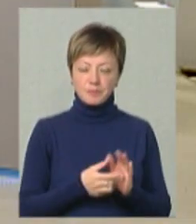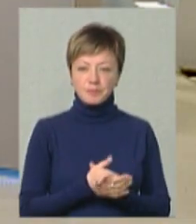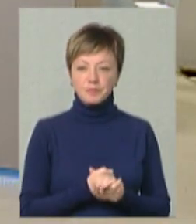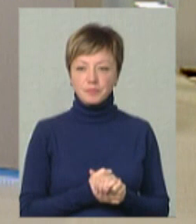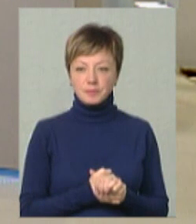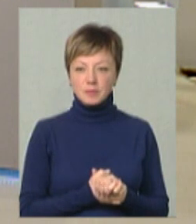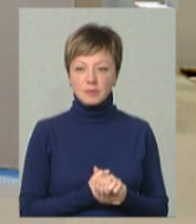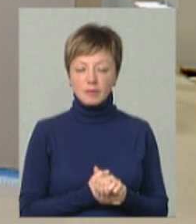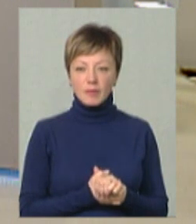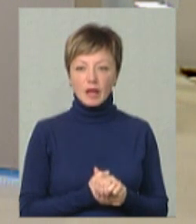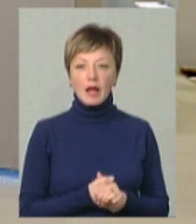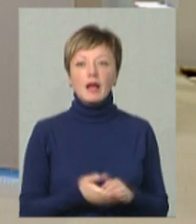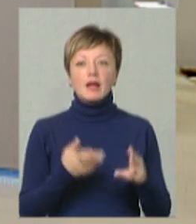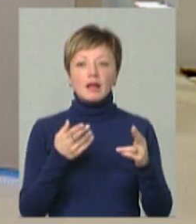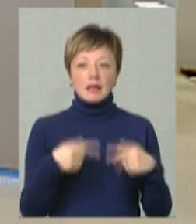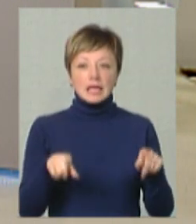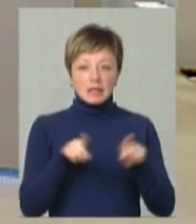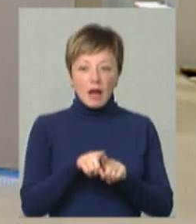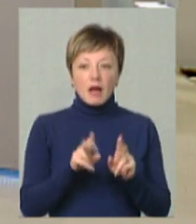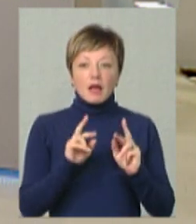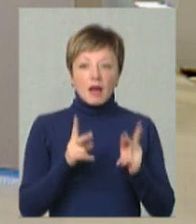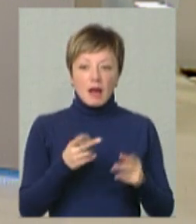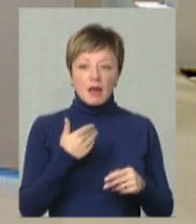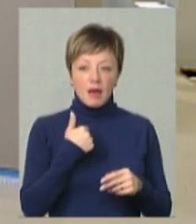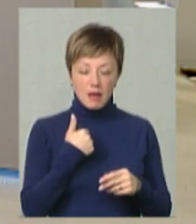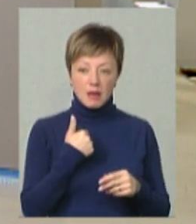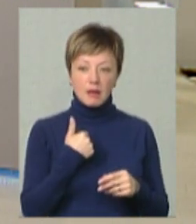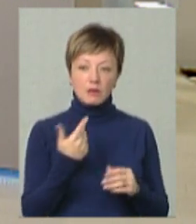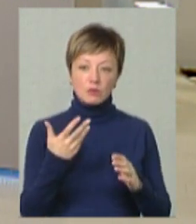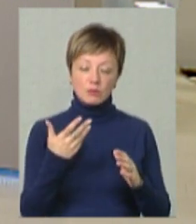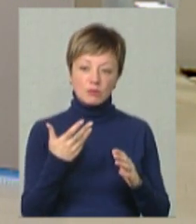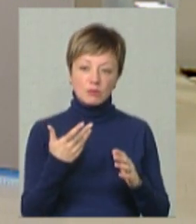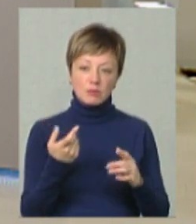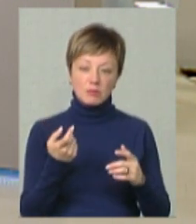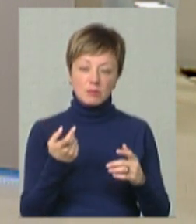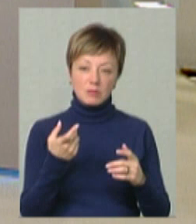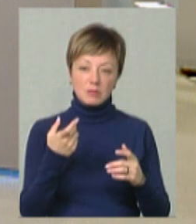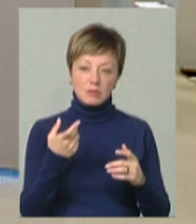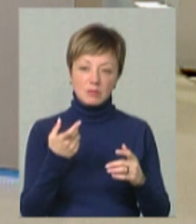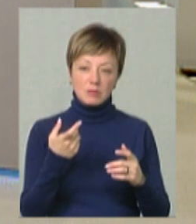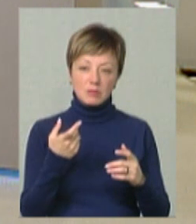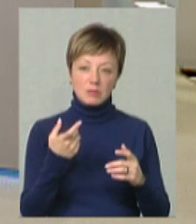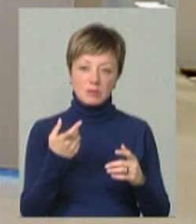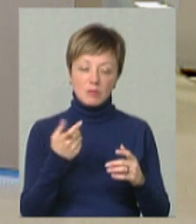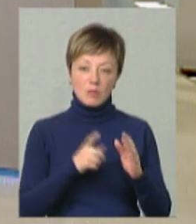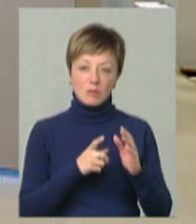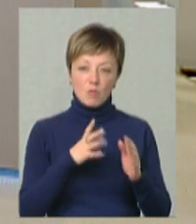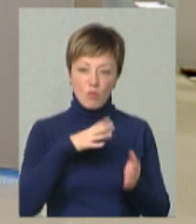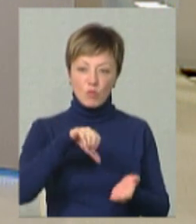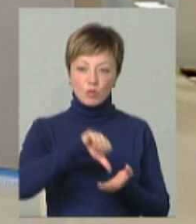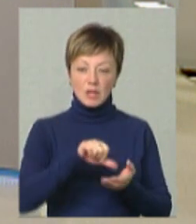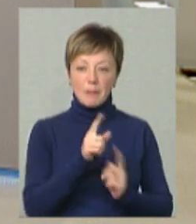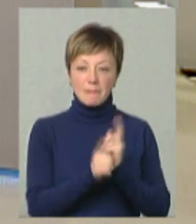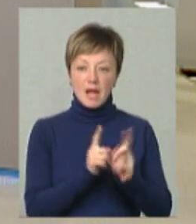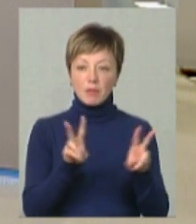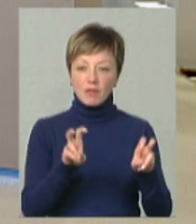знаєте, так як я був дотичний до перейменування, починаючи з 16-го року,